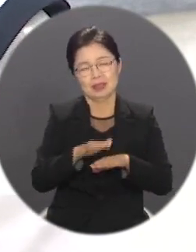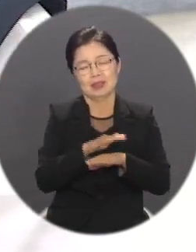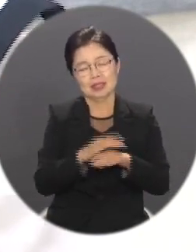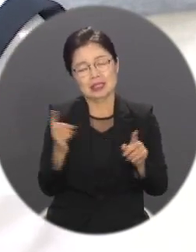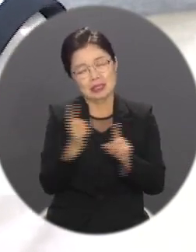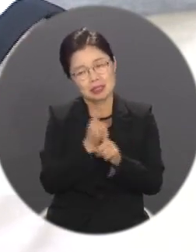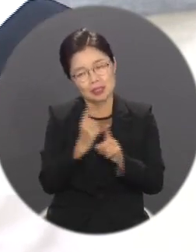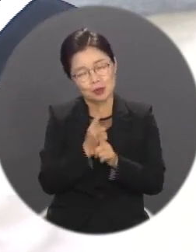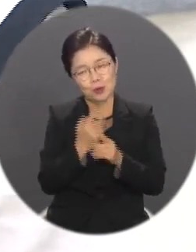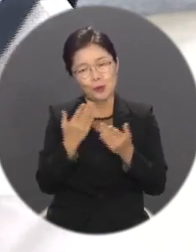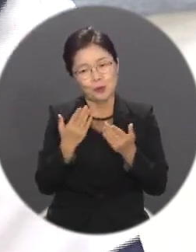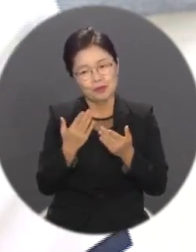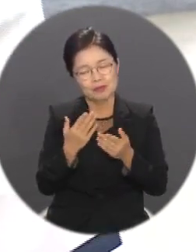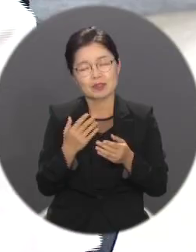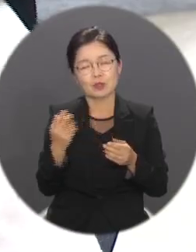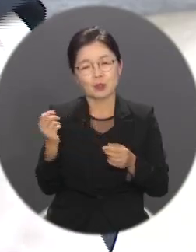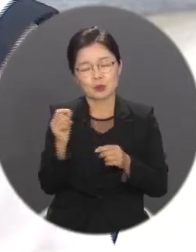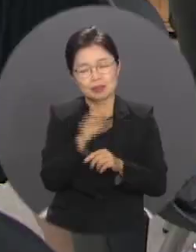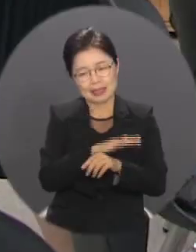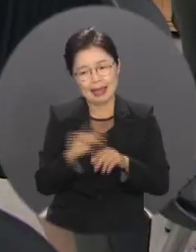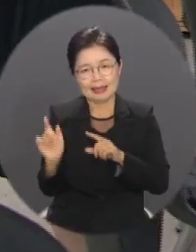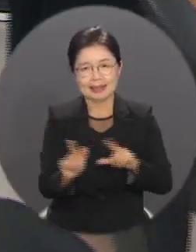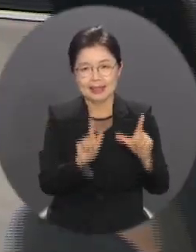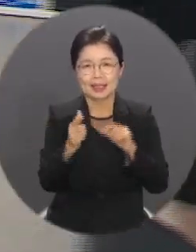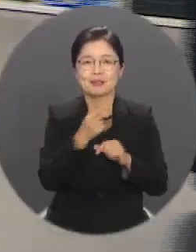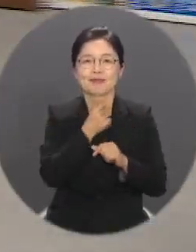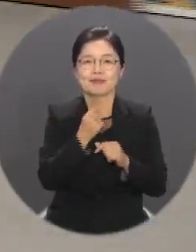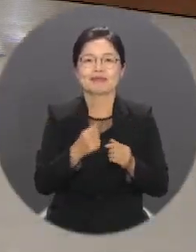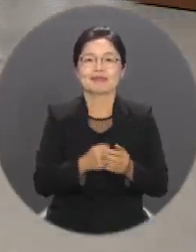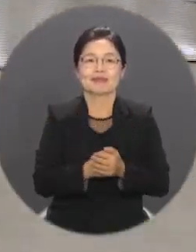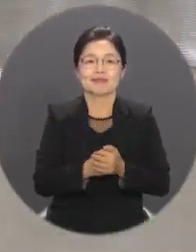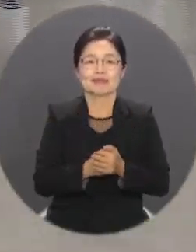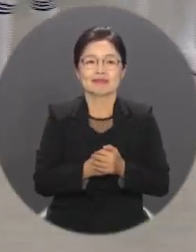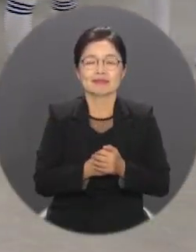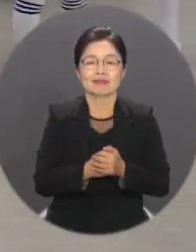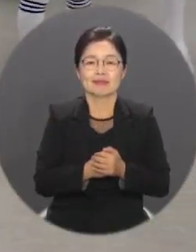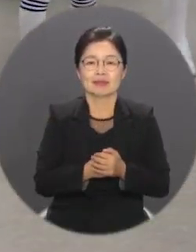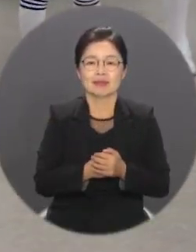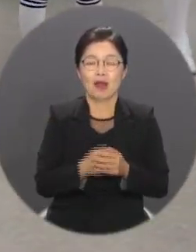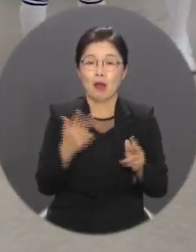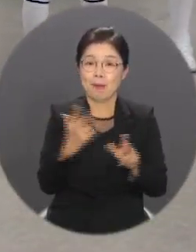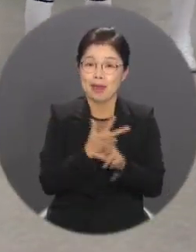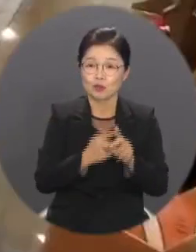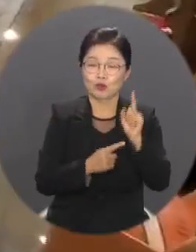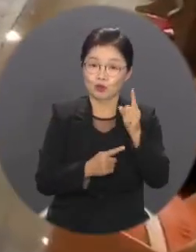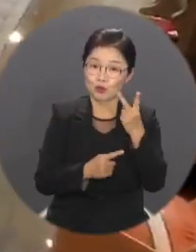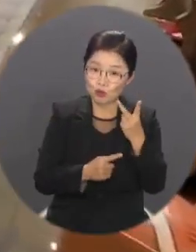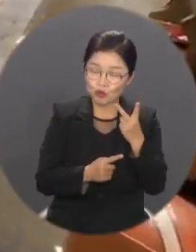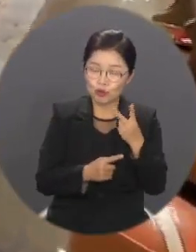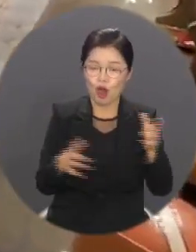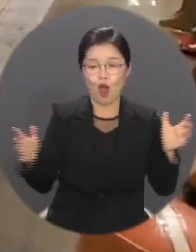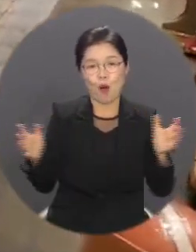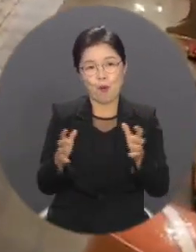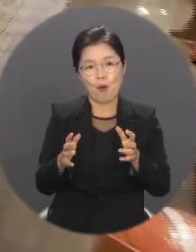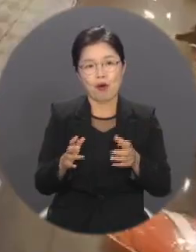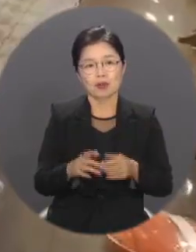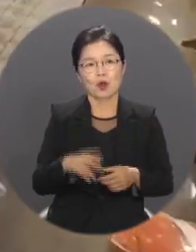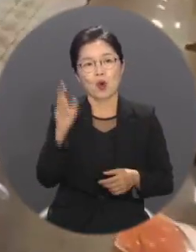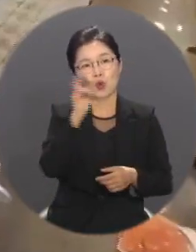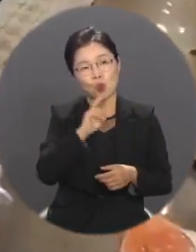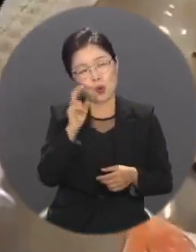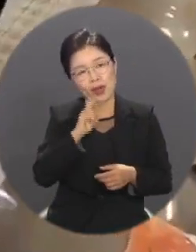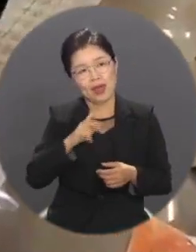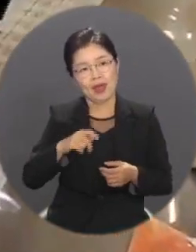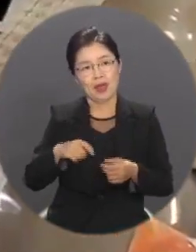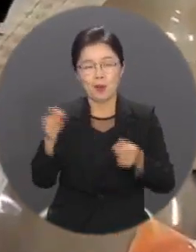받아 가지고 살았으면 좋겠어요 매주 2차례 고려인 마을에 모여 합창과 악기 연주를 연습하는